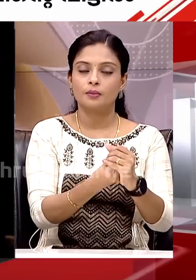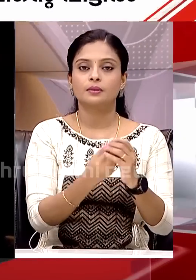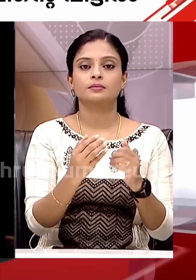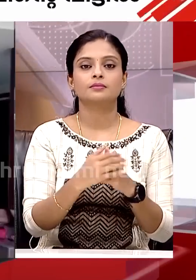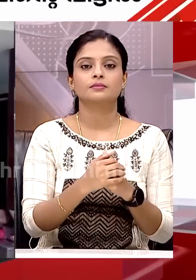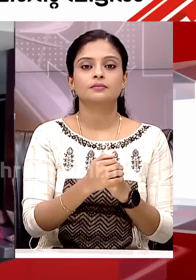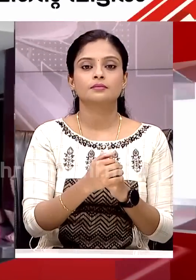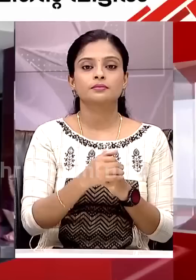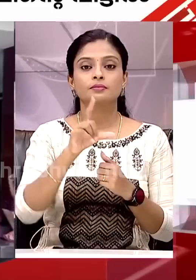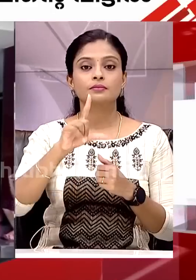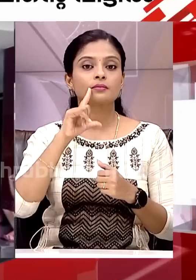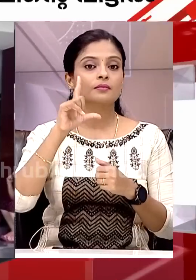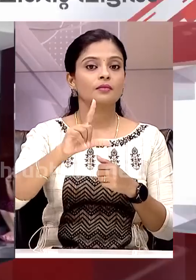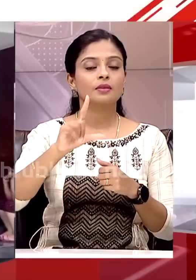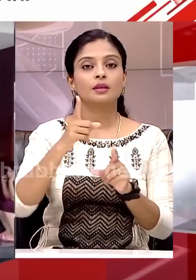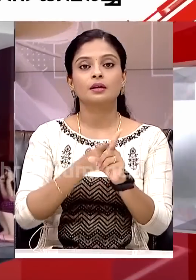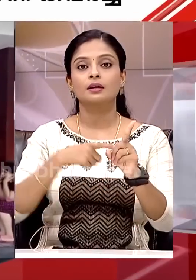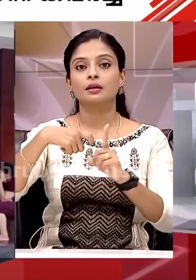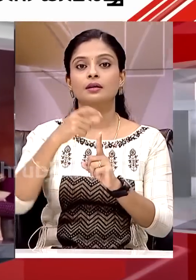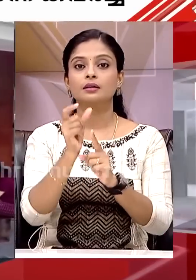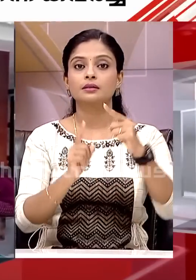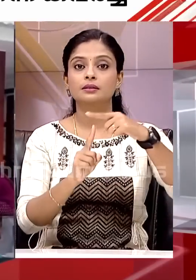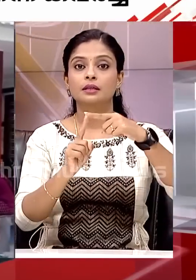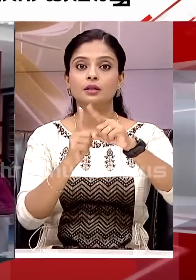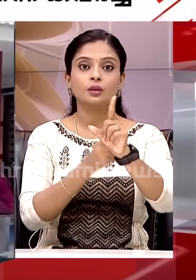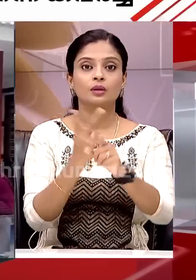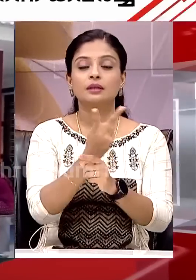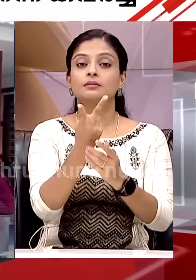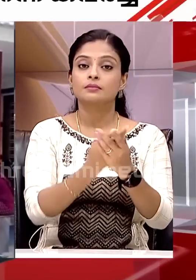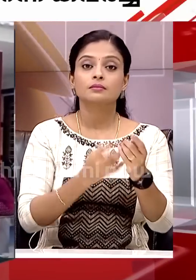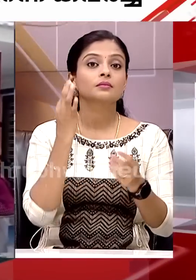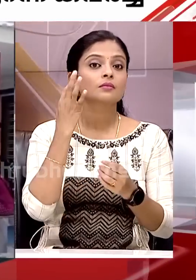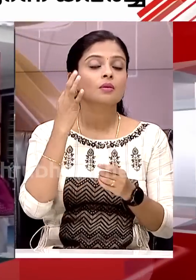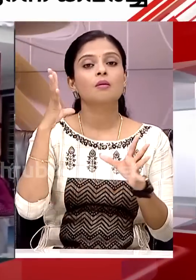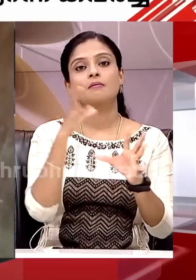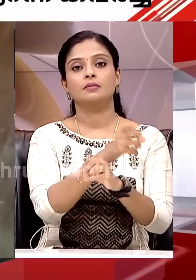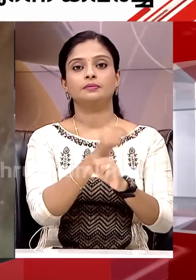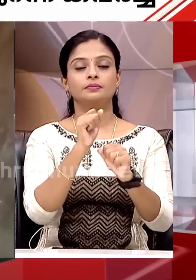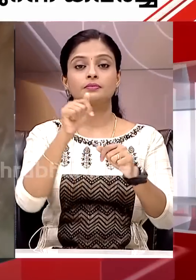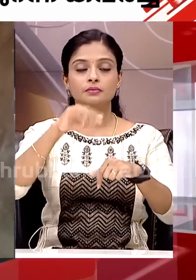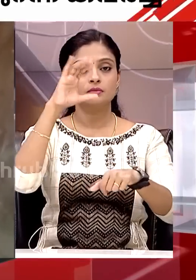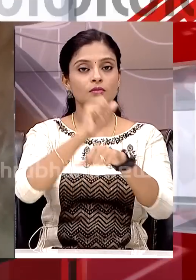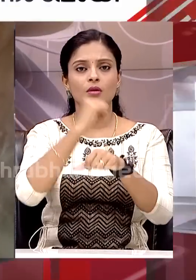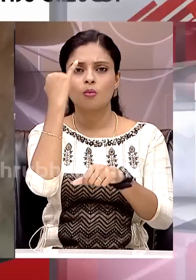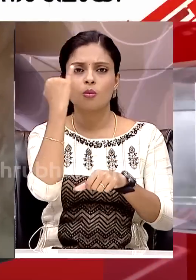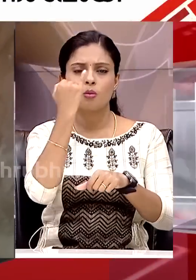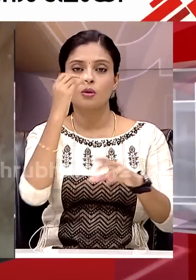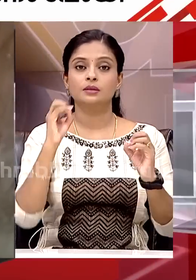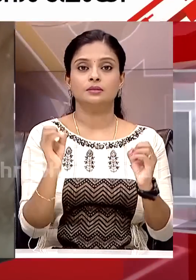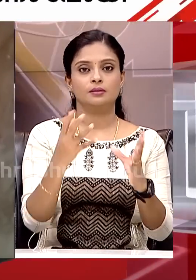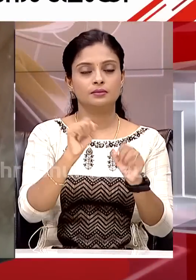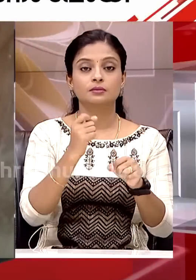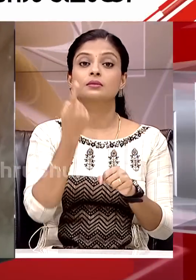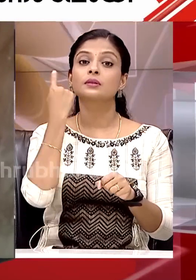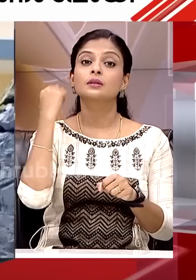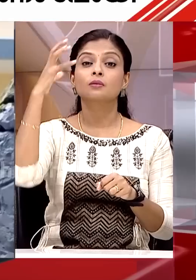ഈ ലില്ലിക്കുട്ടി എന്ന സ്ത്രീയുടെയും സ്വർണ്ണാഭരണങ്ങളാണ് നഷ്ടപ്പെട്ടിട്ടുള്ളത്. ഏറ്റുമാനൂർ പോലീസ് ഈ സംഭവത്തിൽ ഇപ്പോൾ അന്വേഷണം ആരംഭിച്ചിട്ടുണ്ട്. ഇന്നലെ ഉച്ച കഴിഞ്ഞ്